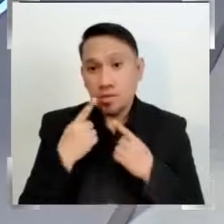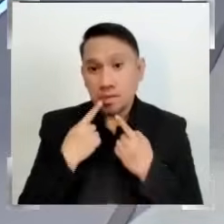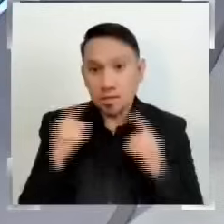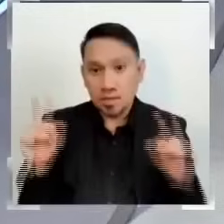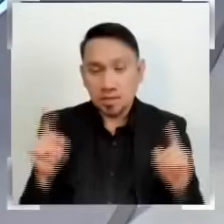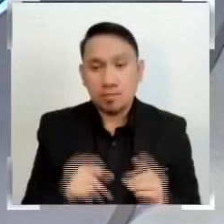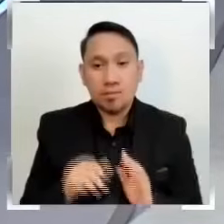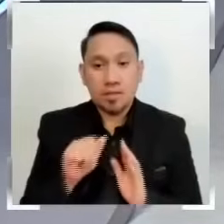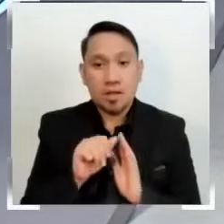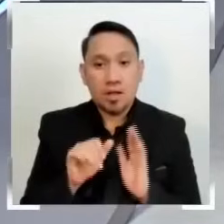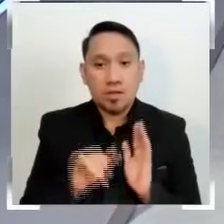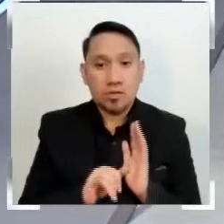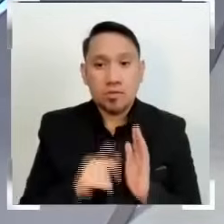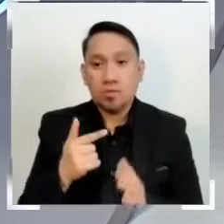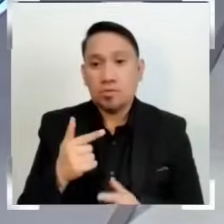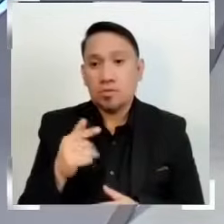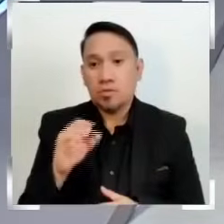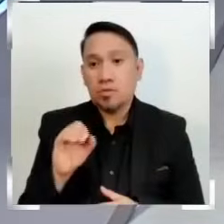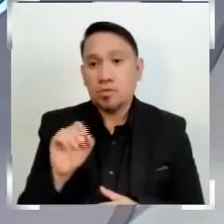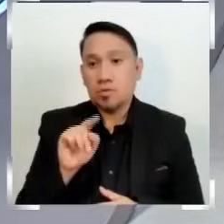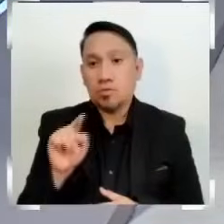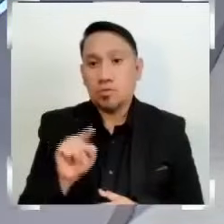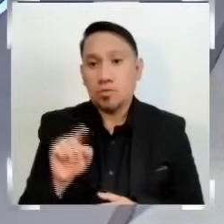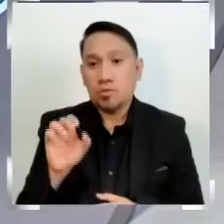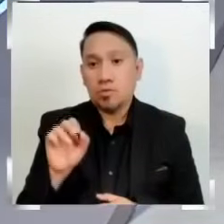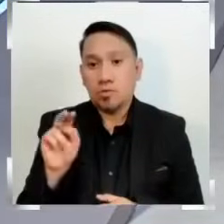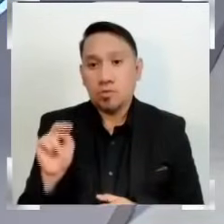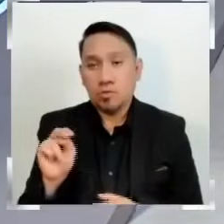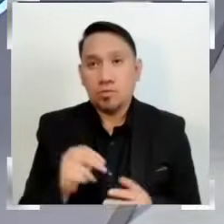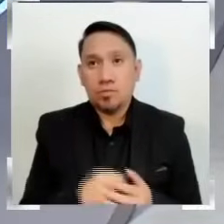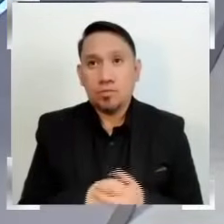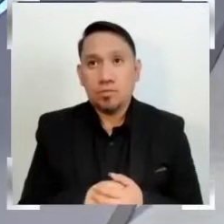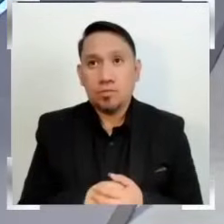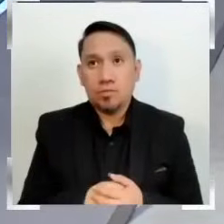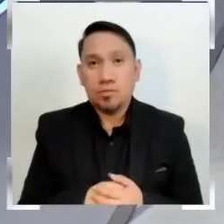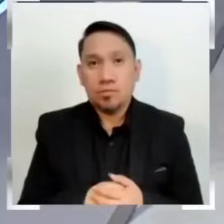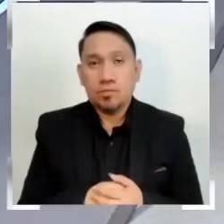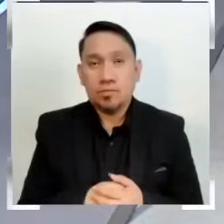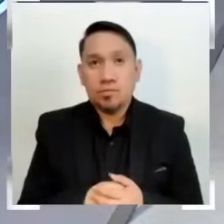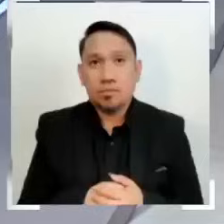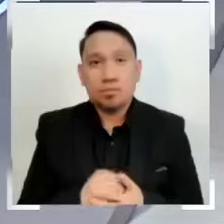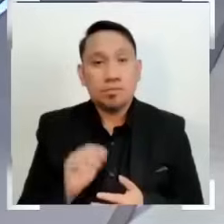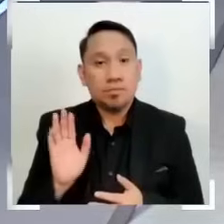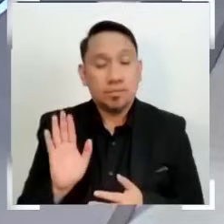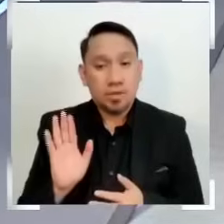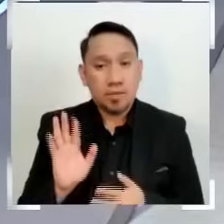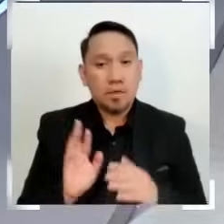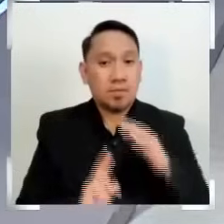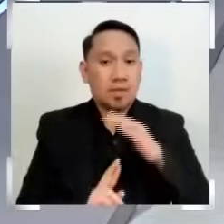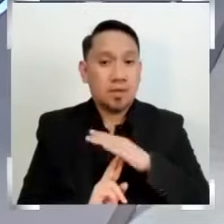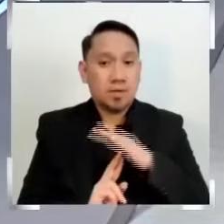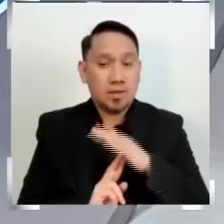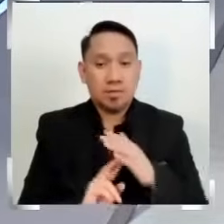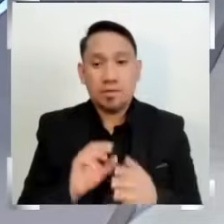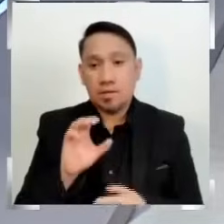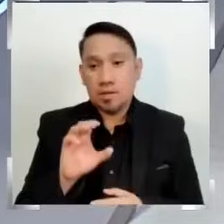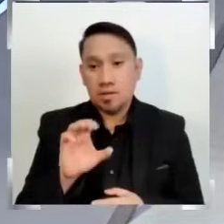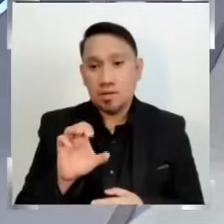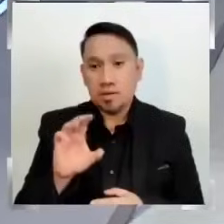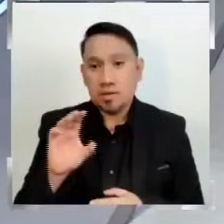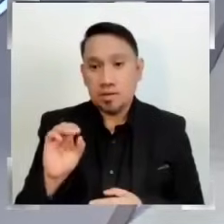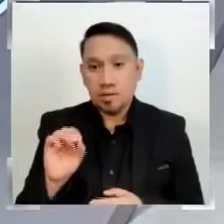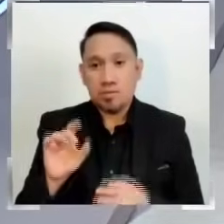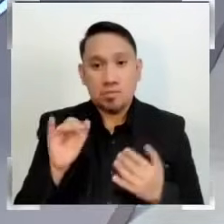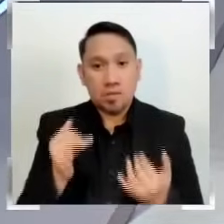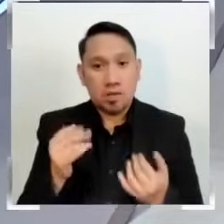Attorney Felipe L. Gozon o mas kilala bilang FLG. Kaya sa kanyang pagre-retiro bilang CEO, ating balikan